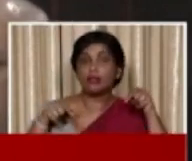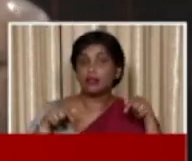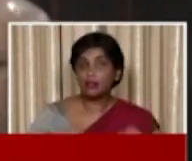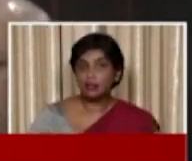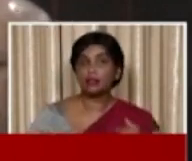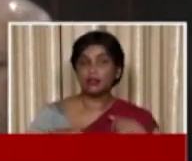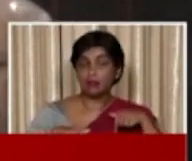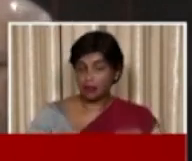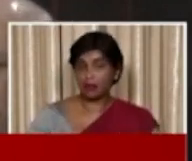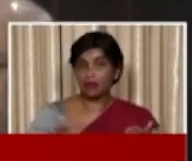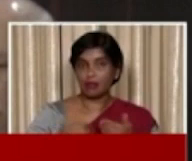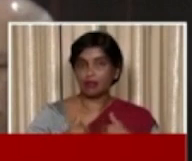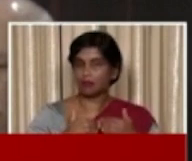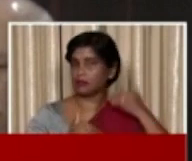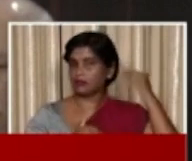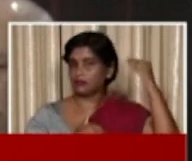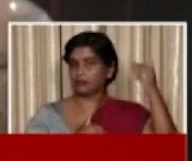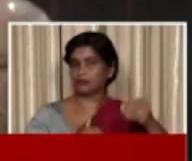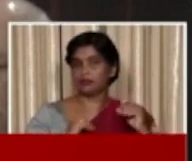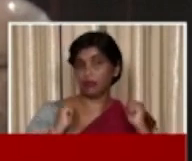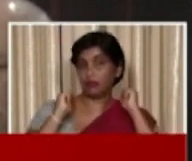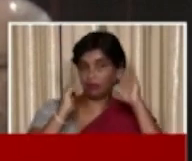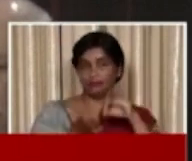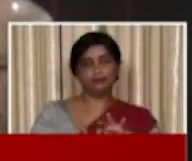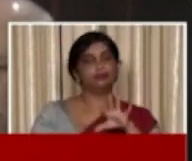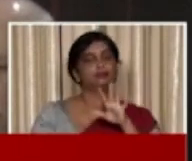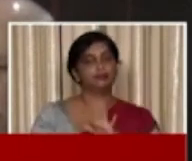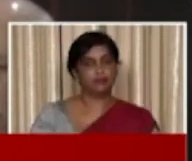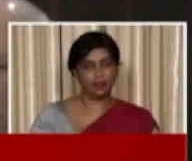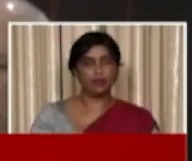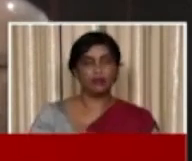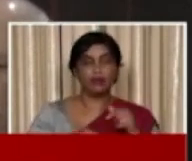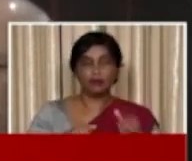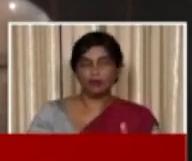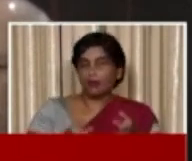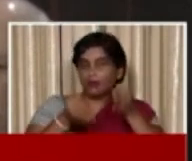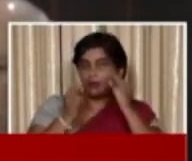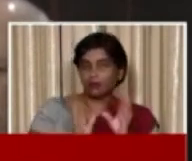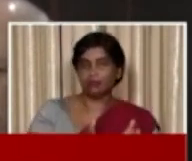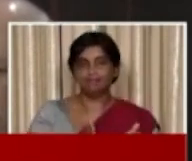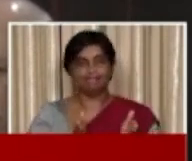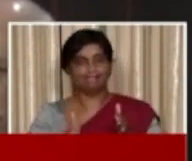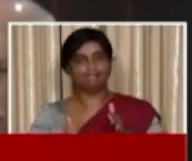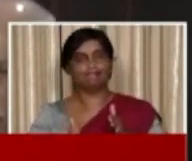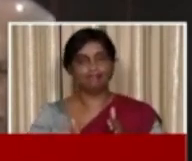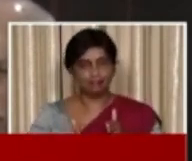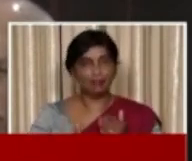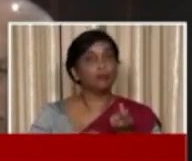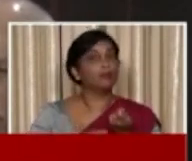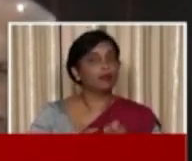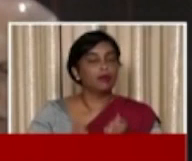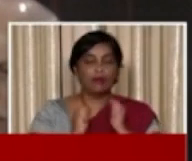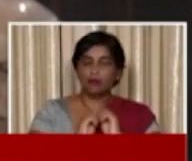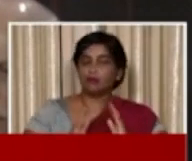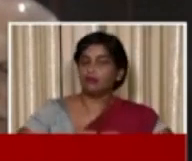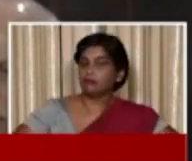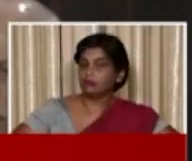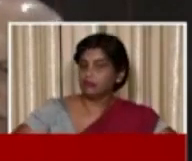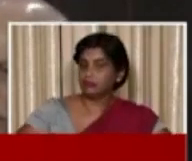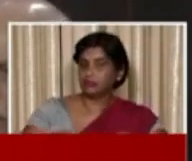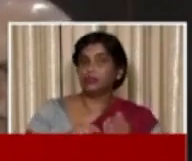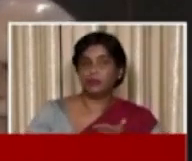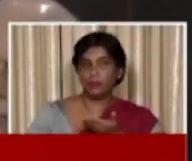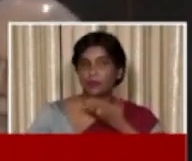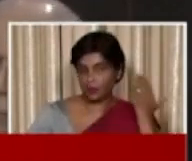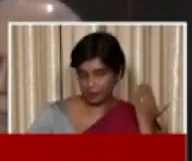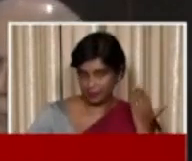410,000 கோடி ரூபாய் மொத்த வரி வருவாய் திரட்டப்படும் என அதிபரும் நிதியமைச்சருமான ரணில் விக்ரமசிங்கே கணிப்பு தெரிவித்தார். ஜிஎஸ்டி பொருள் சேவை